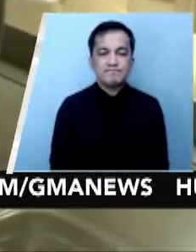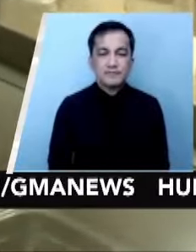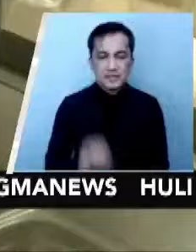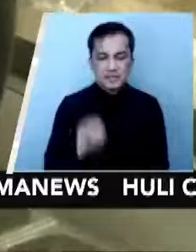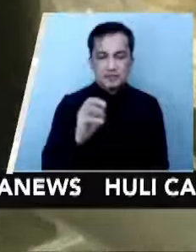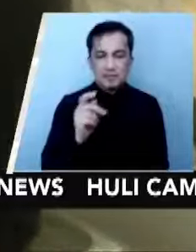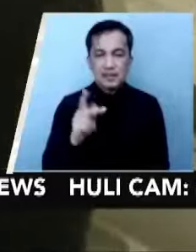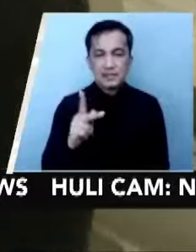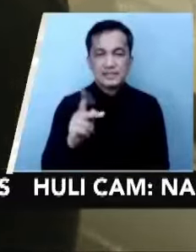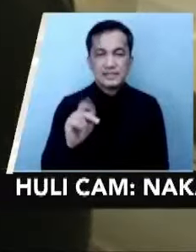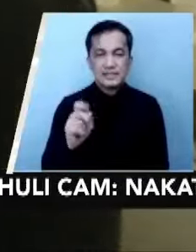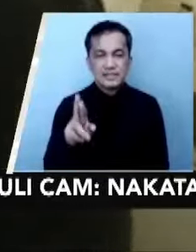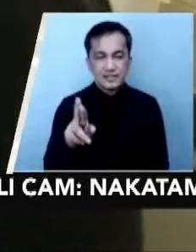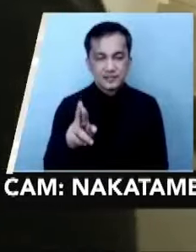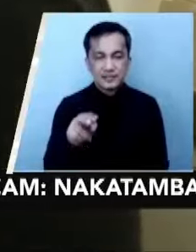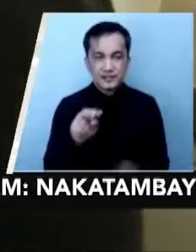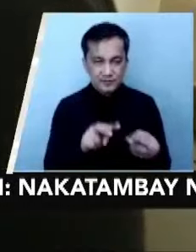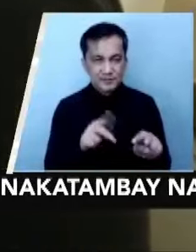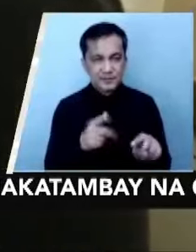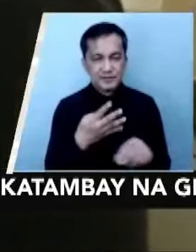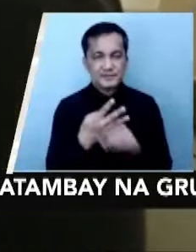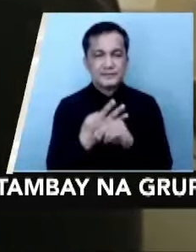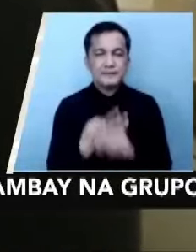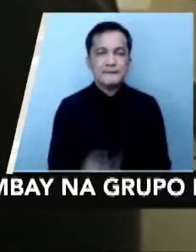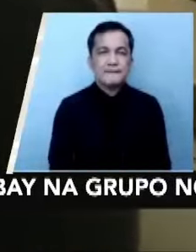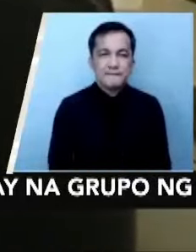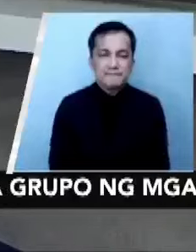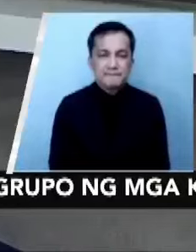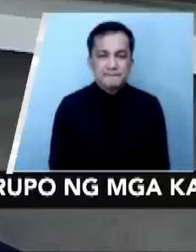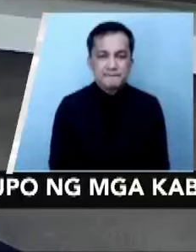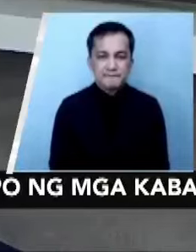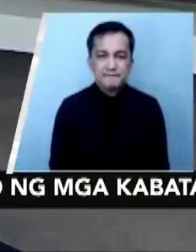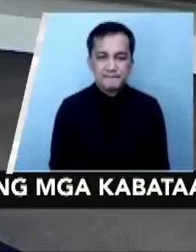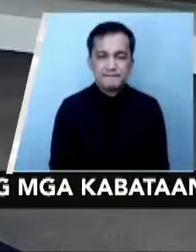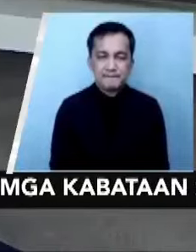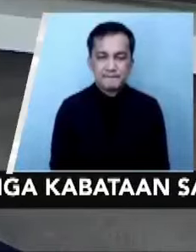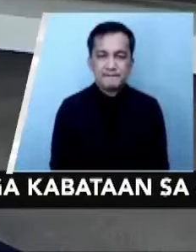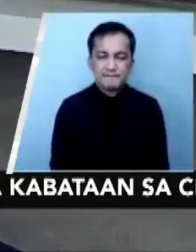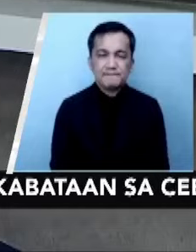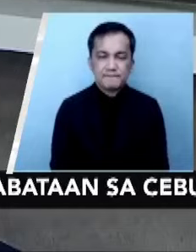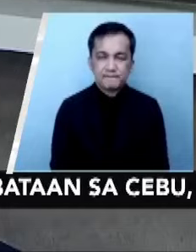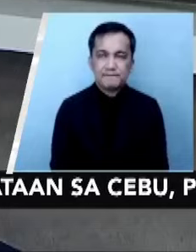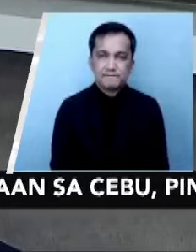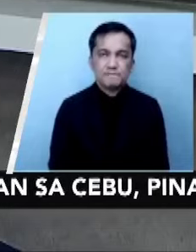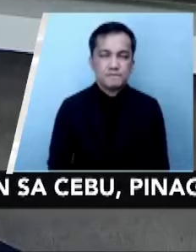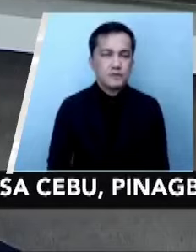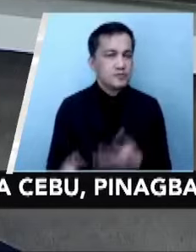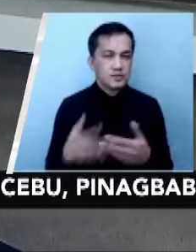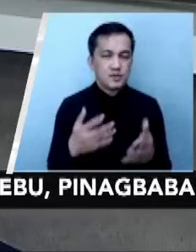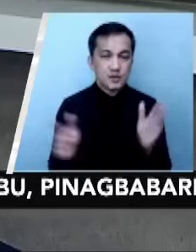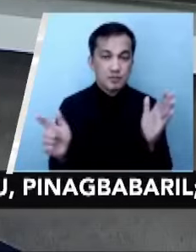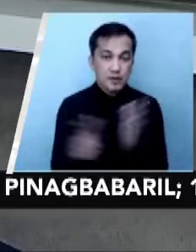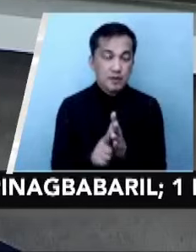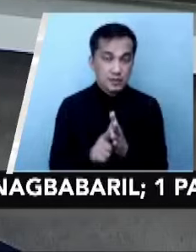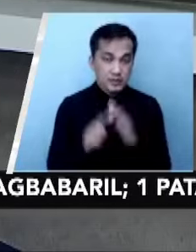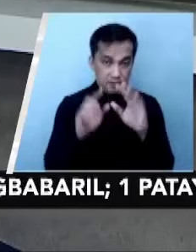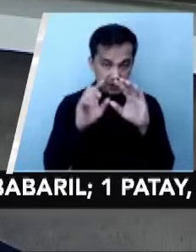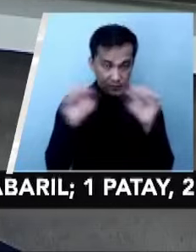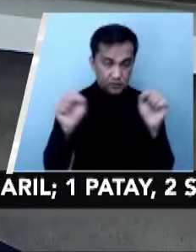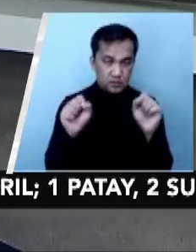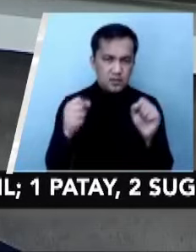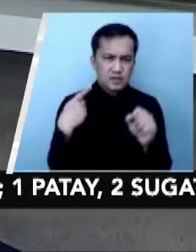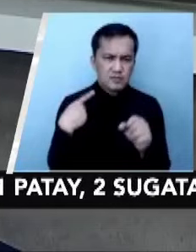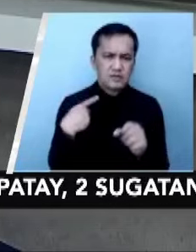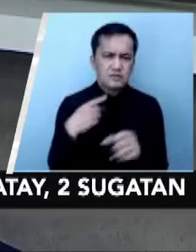Salazar, nakatutok 24 oras. Kahit ipinagbabawal na ng Pangulo, may mga sasakyan pa